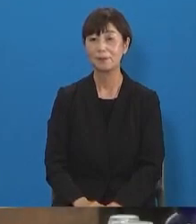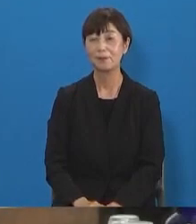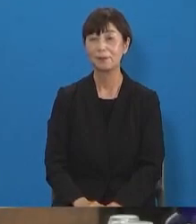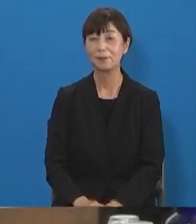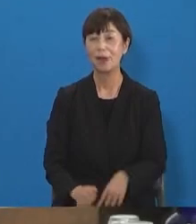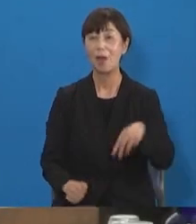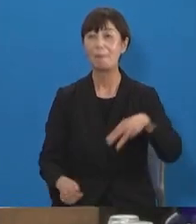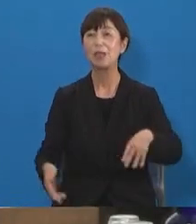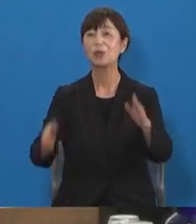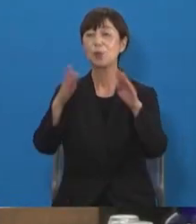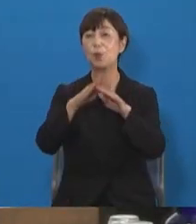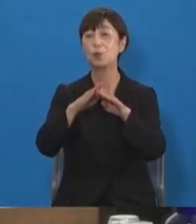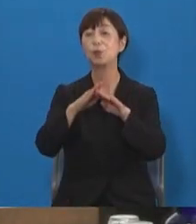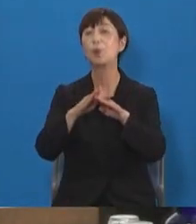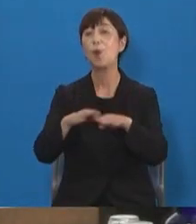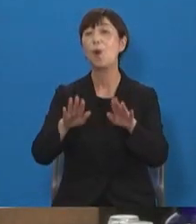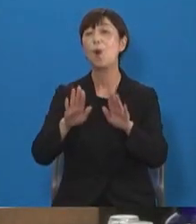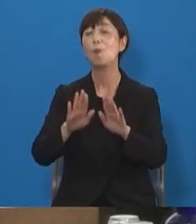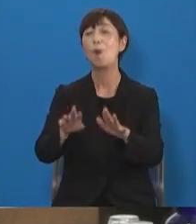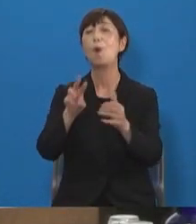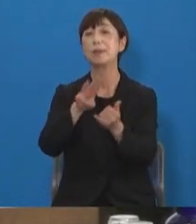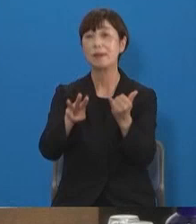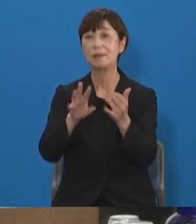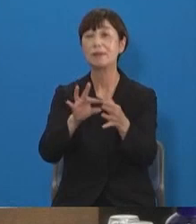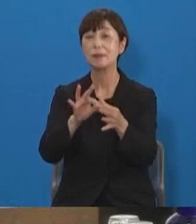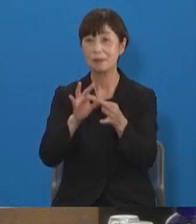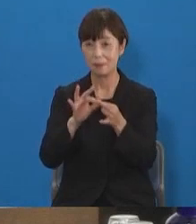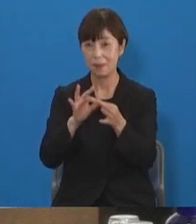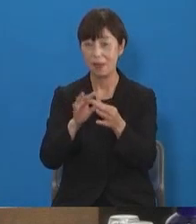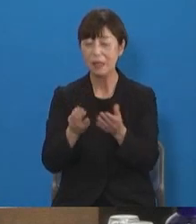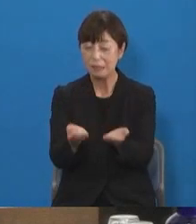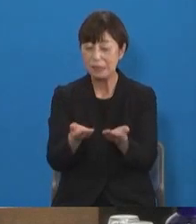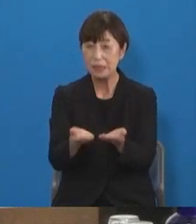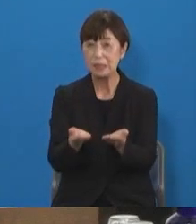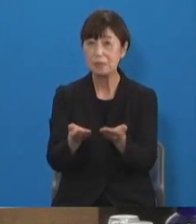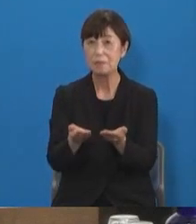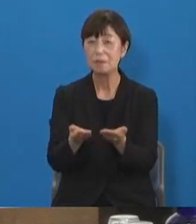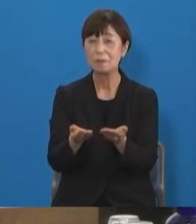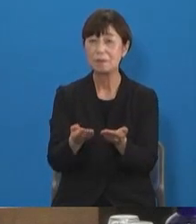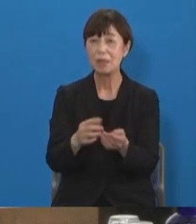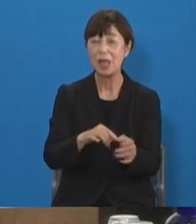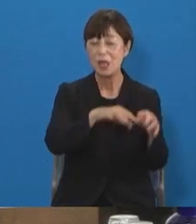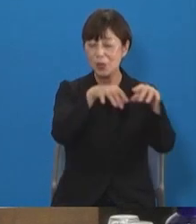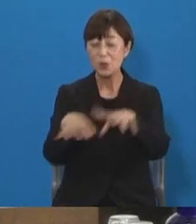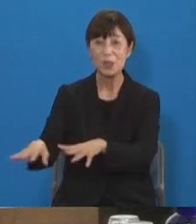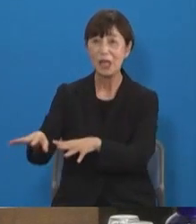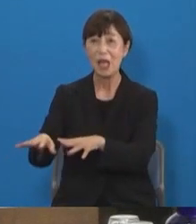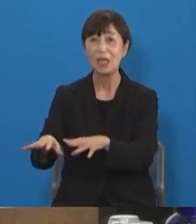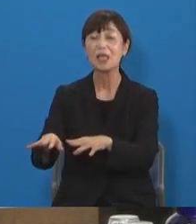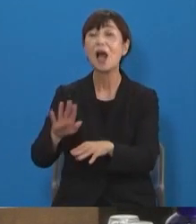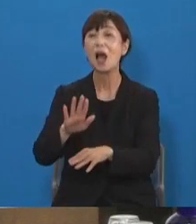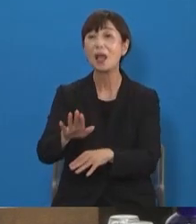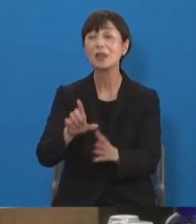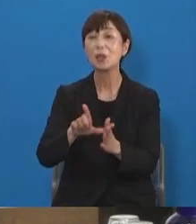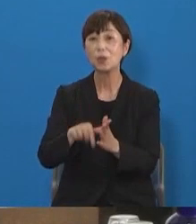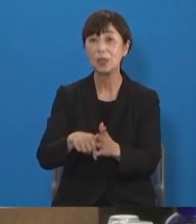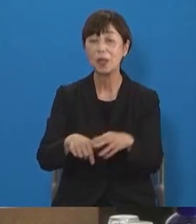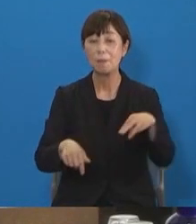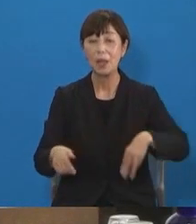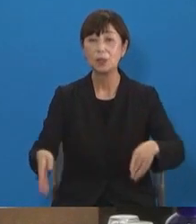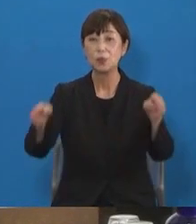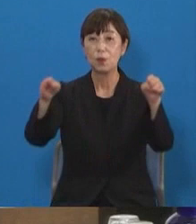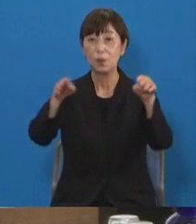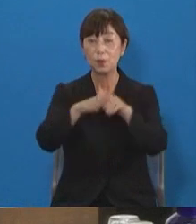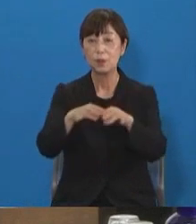マンション防災の強化についてでございます。大地震や水害が発生した場合には、マンションにおいては設備の損